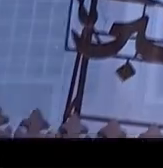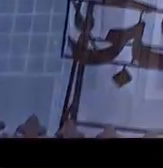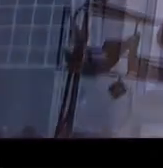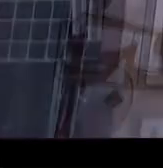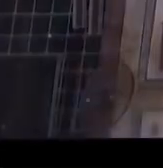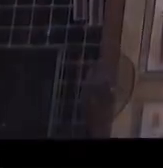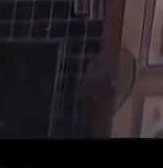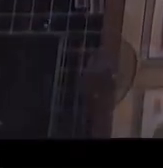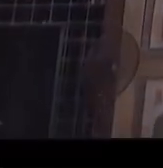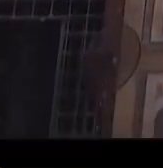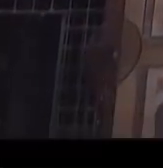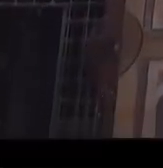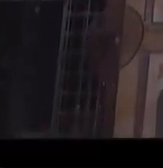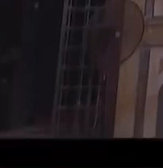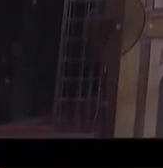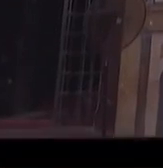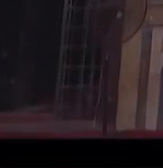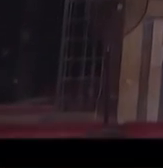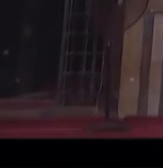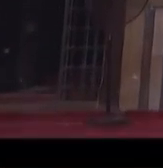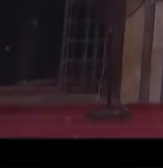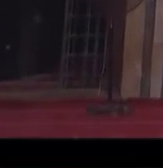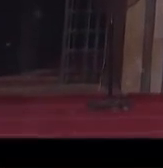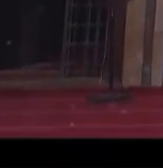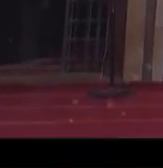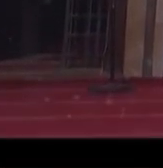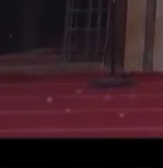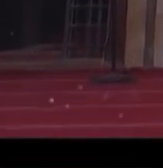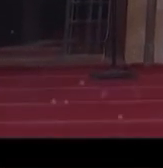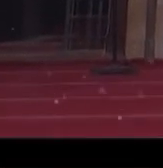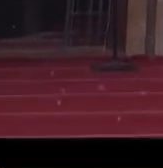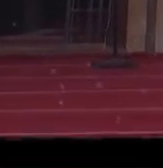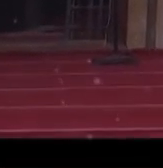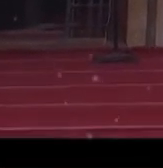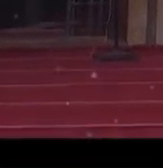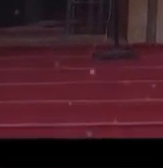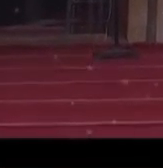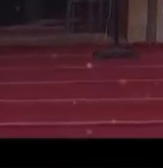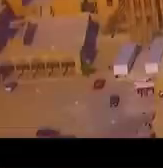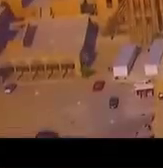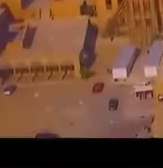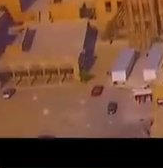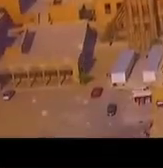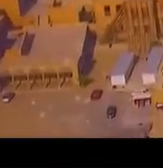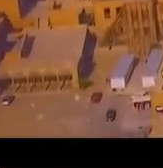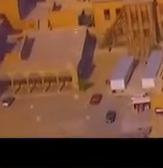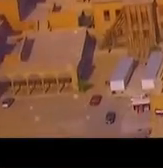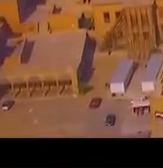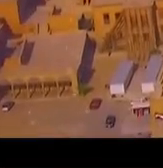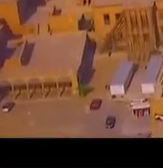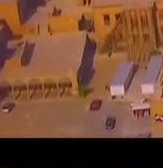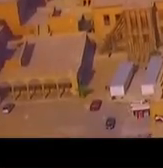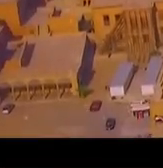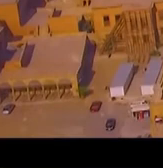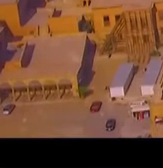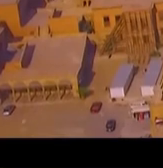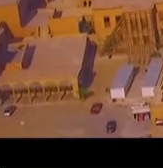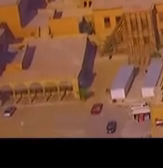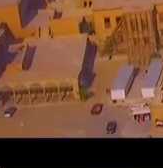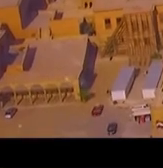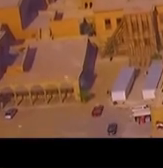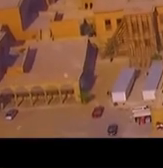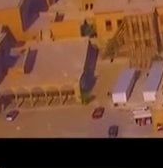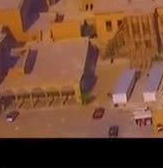الحافظين ويا مجيب السائلين. وآخر دعوانا أن الحمد لله